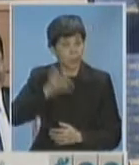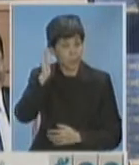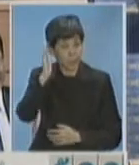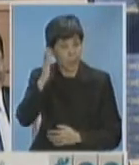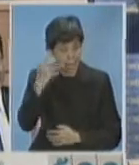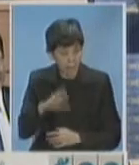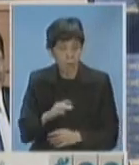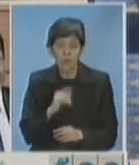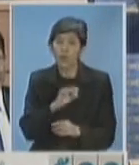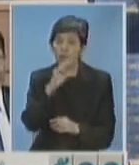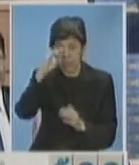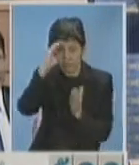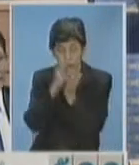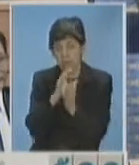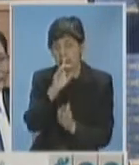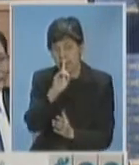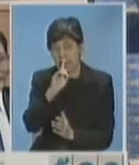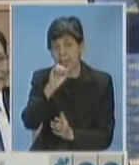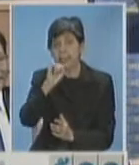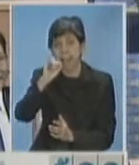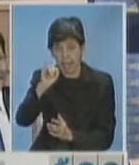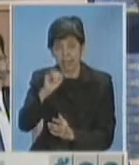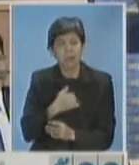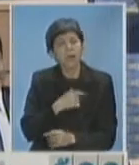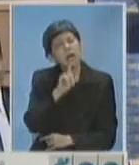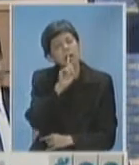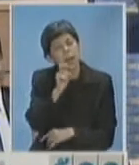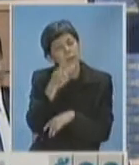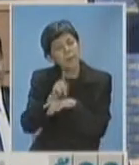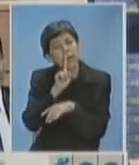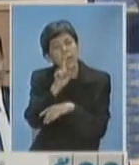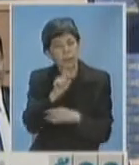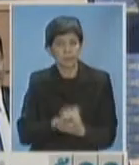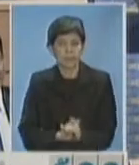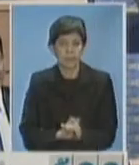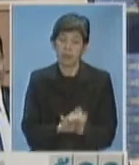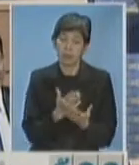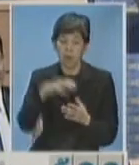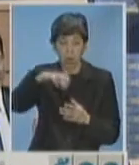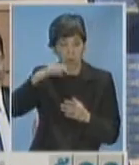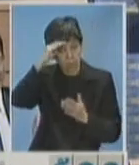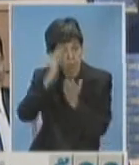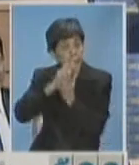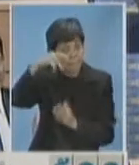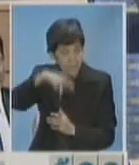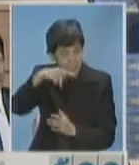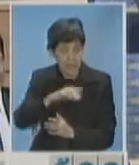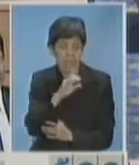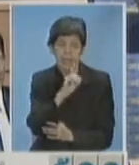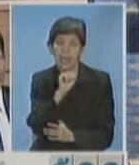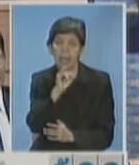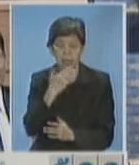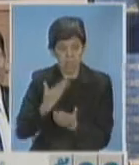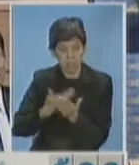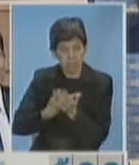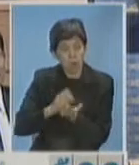แล้วถึง DSI หรือกรมสอบสวนคดีพิเศษถามว่าท่านประธานเมื่อกรมสอบสวนคดีพิเศษมาของ